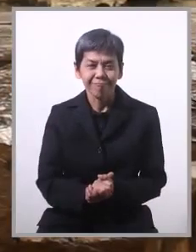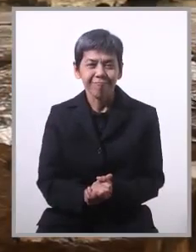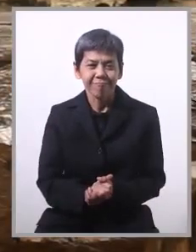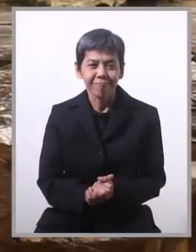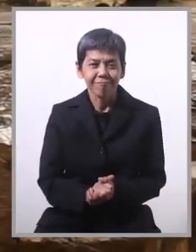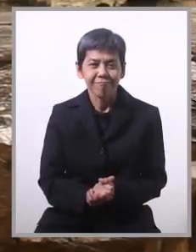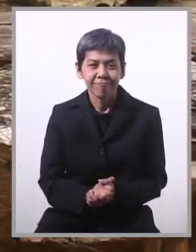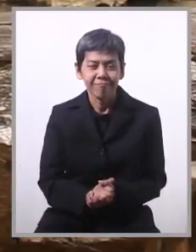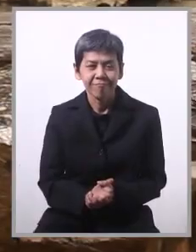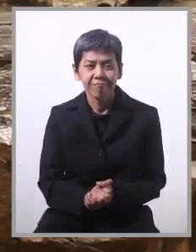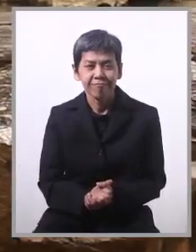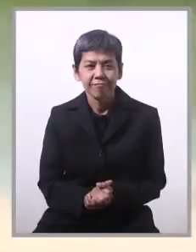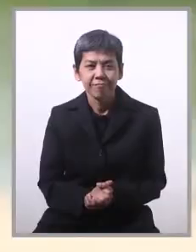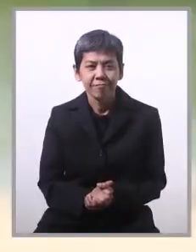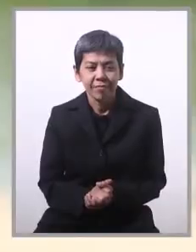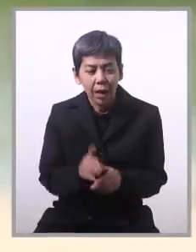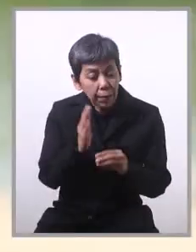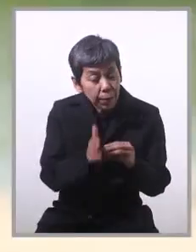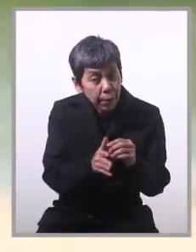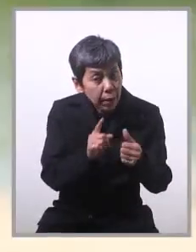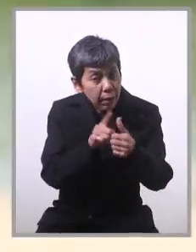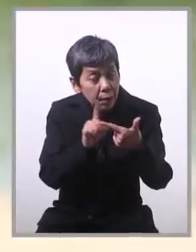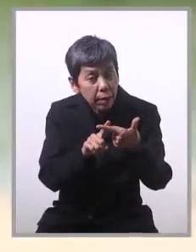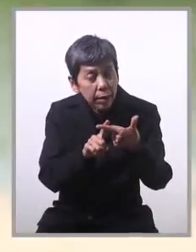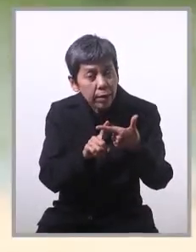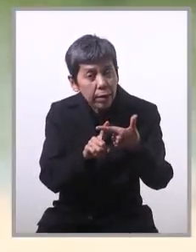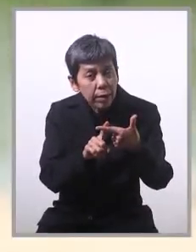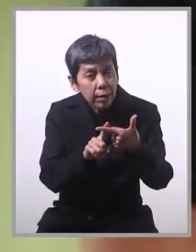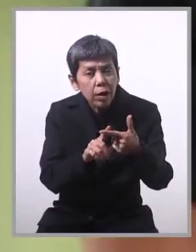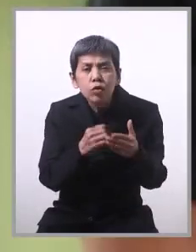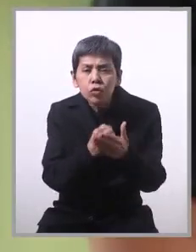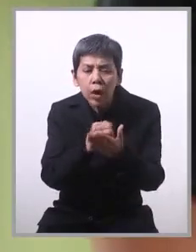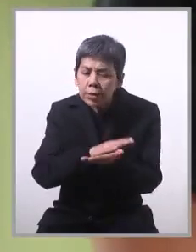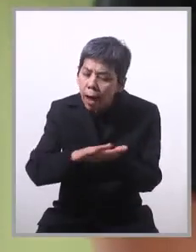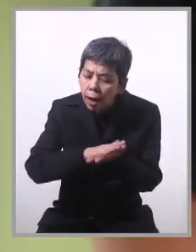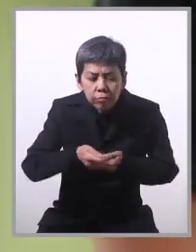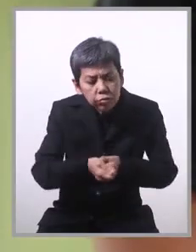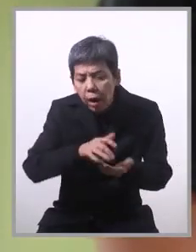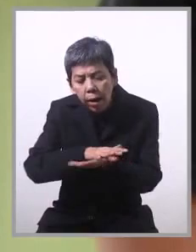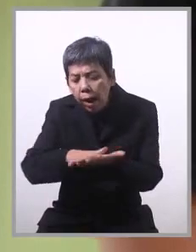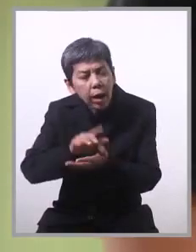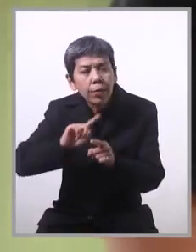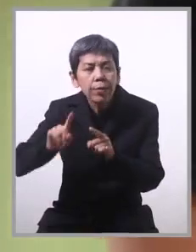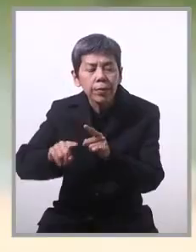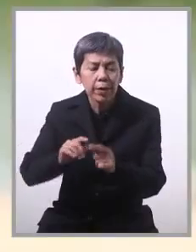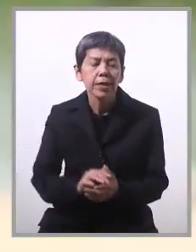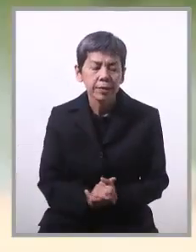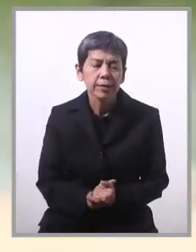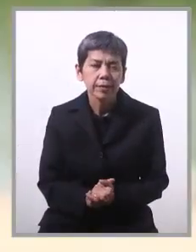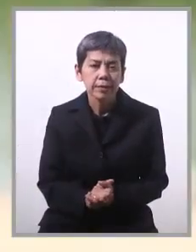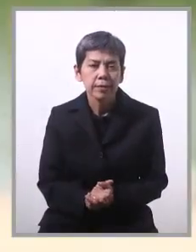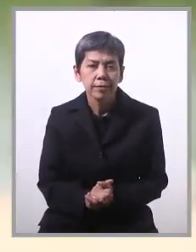ช่ครับ ค่ะหั่นผักแล้วอะไรอีกคะ ช่วยทำความสะอาดบ้างอะไรบ้าง